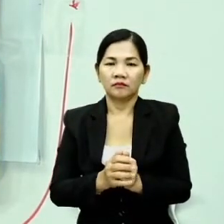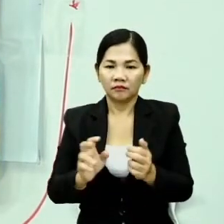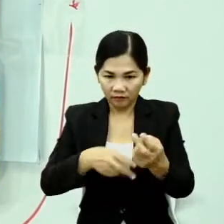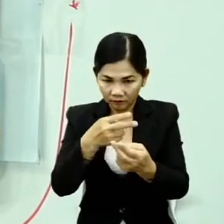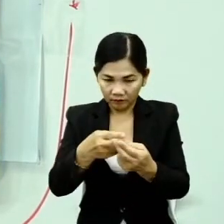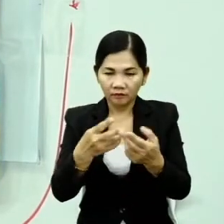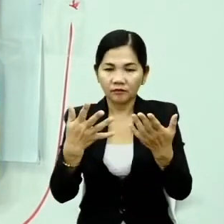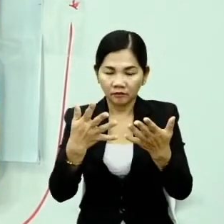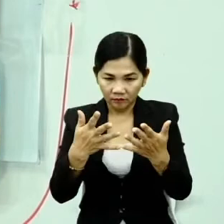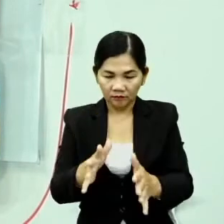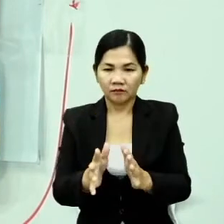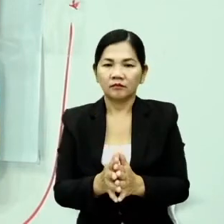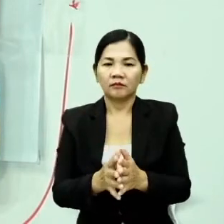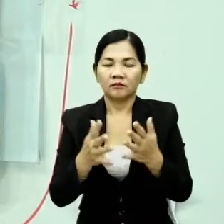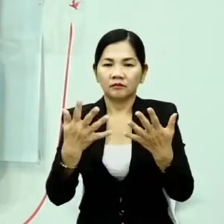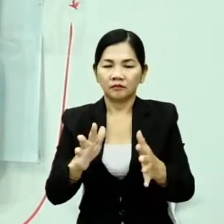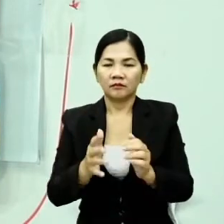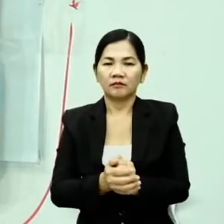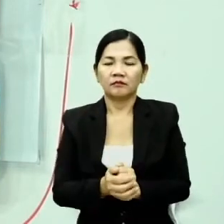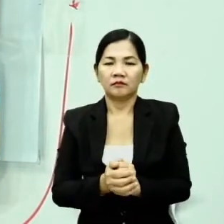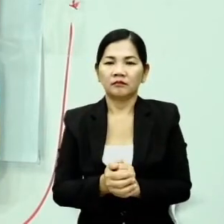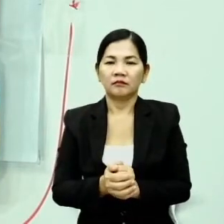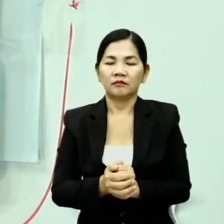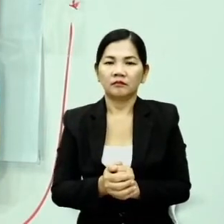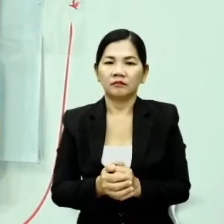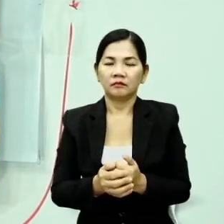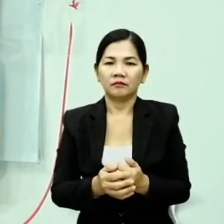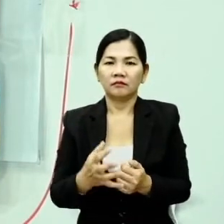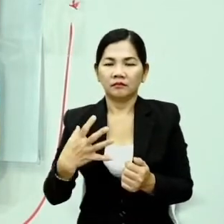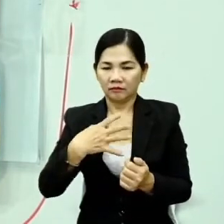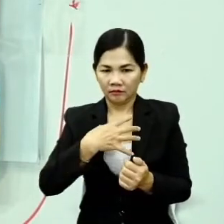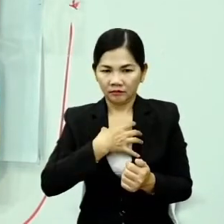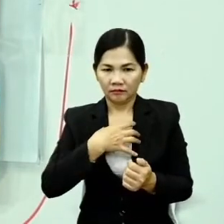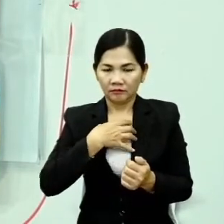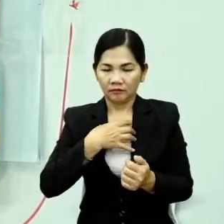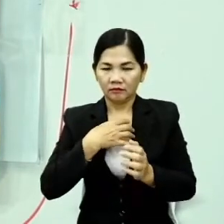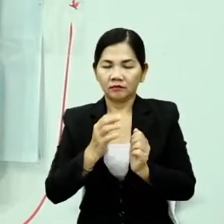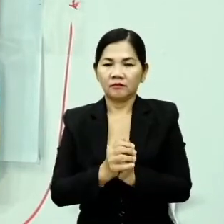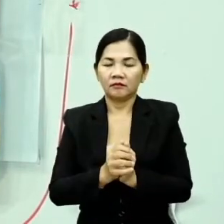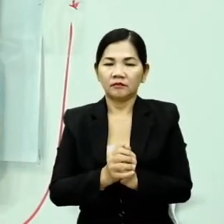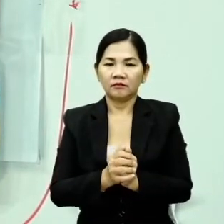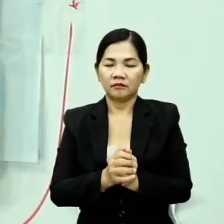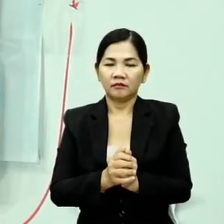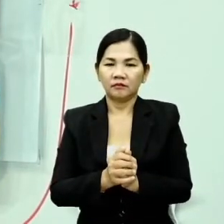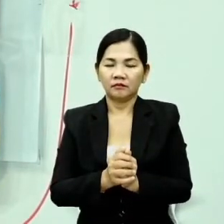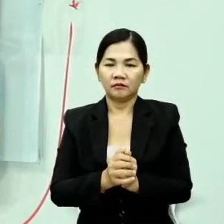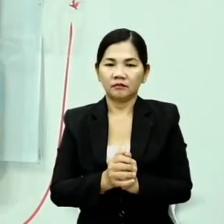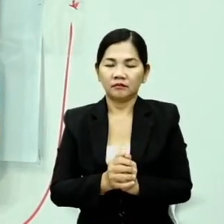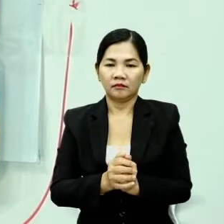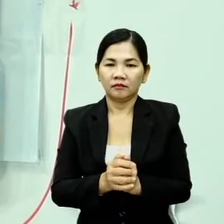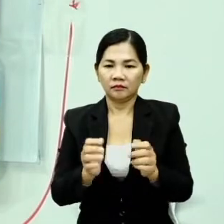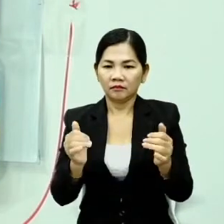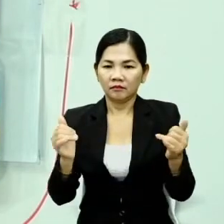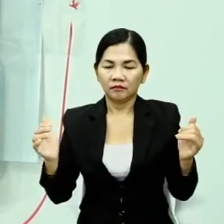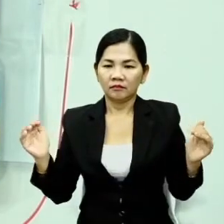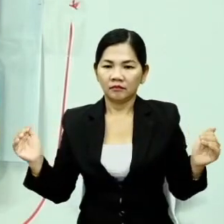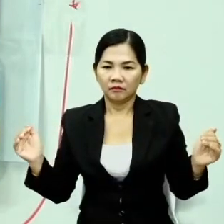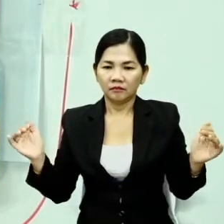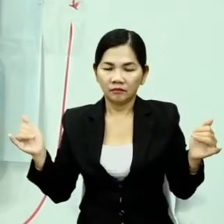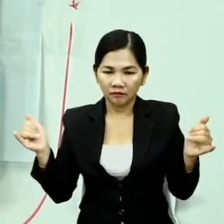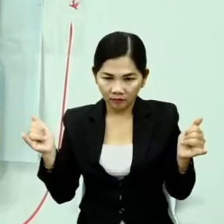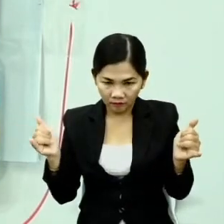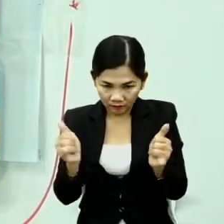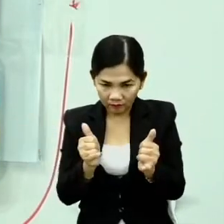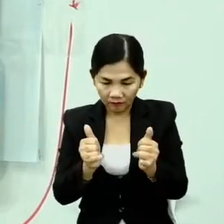chai prap nè kru cha ruột rồi hai nè con á chẳng nè kru chẳng ở con cha thua cá cha sang khai cha ở khlâm